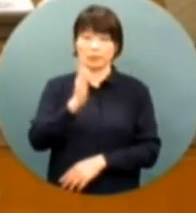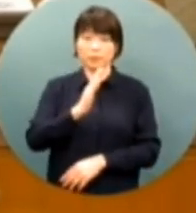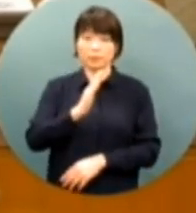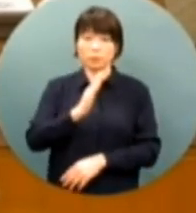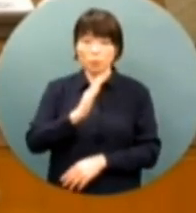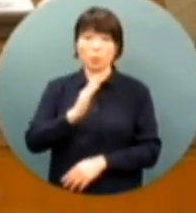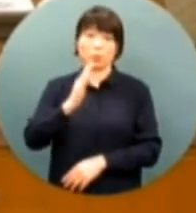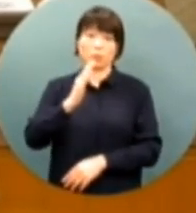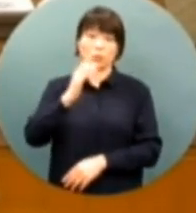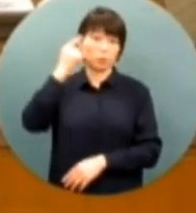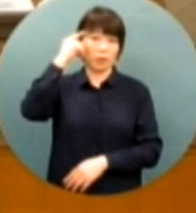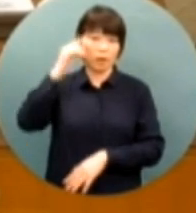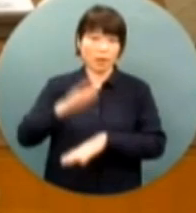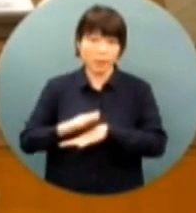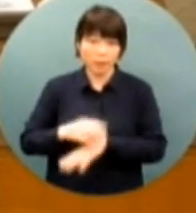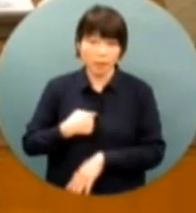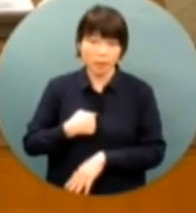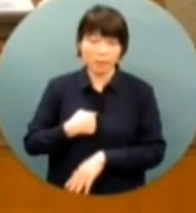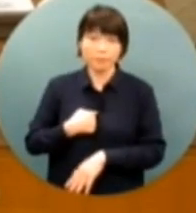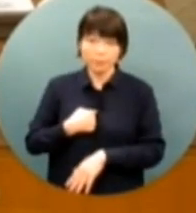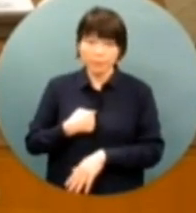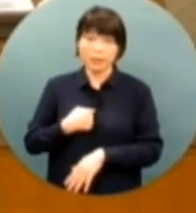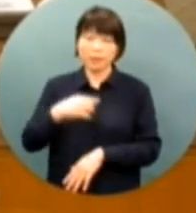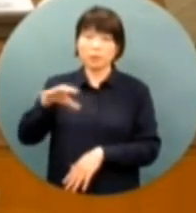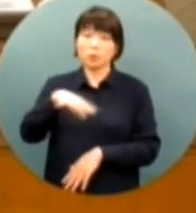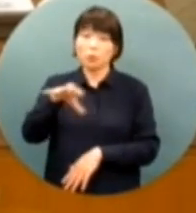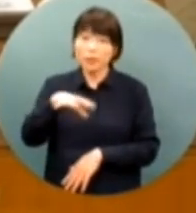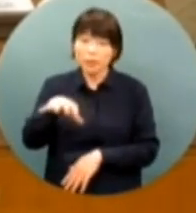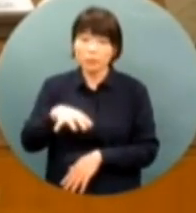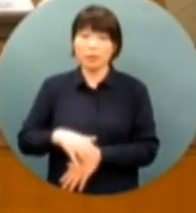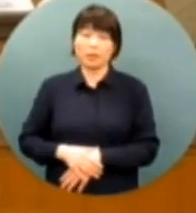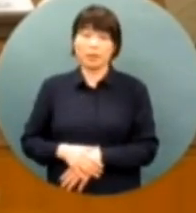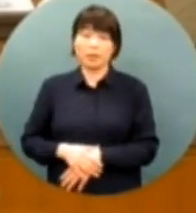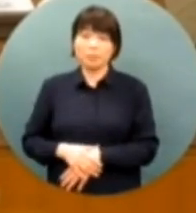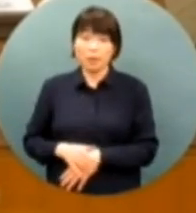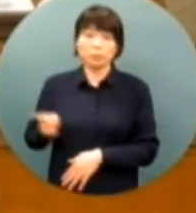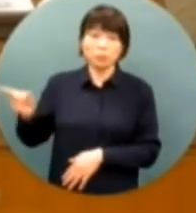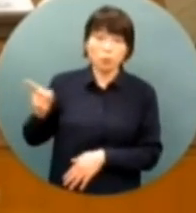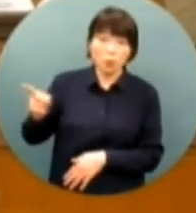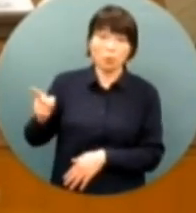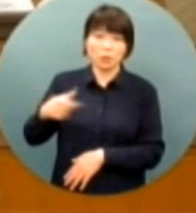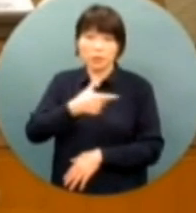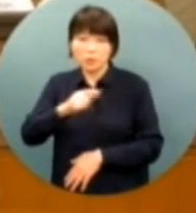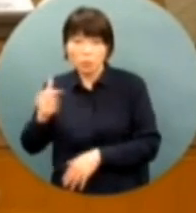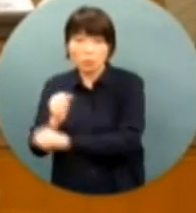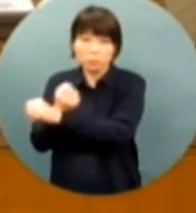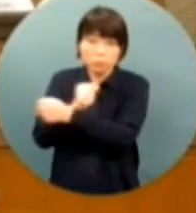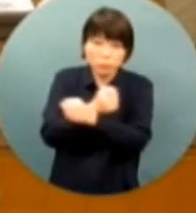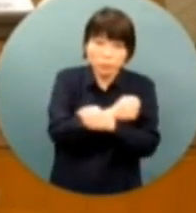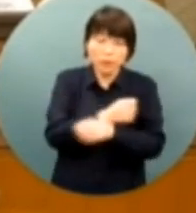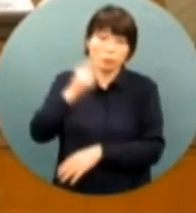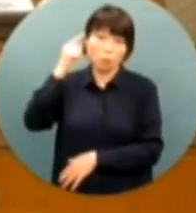は受け止めました。ですから、その辺はある程度考えられながら動いておられるのかなというふうにも思